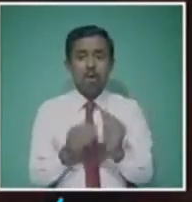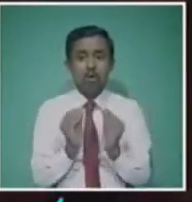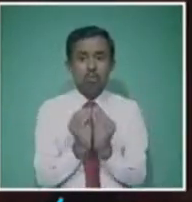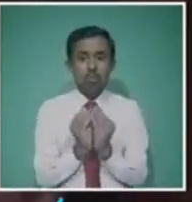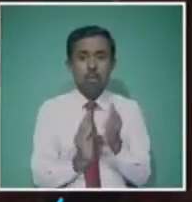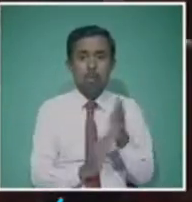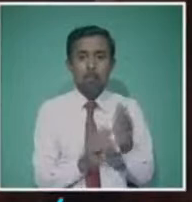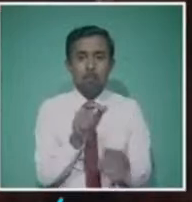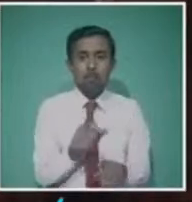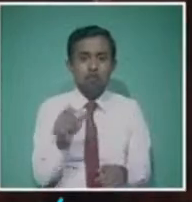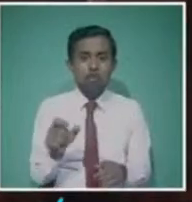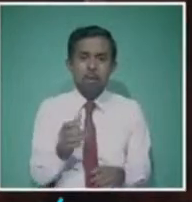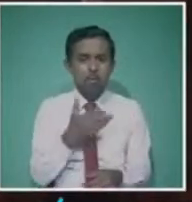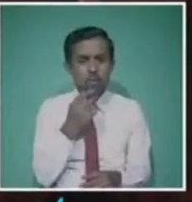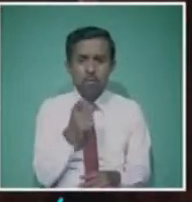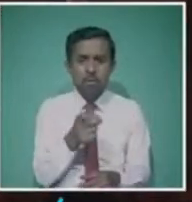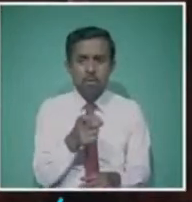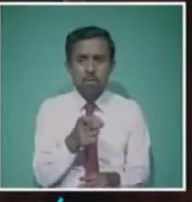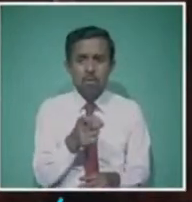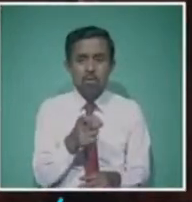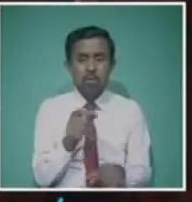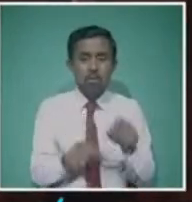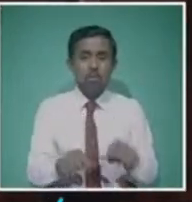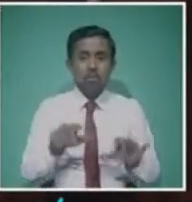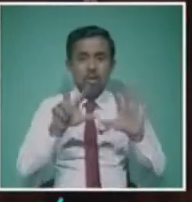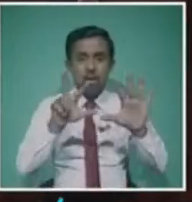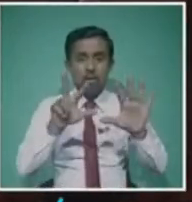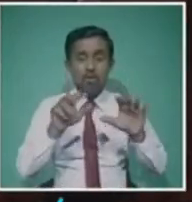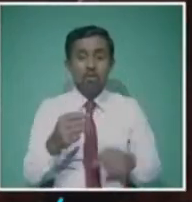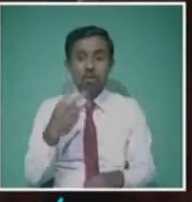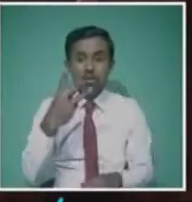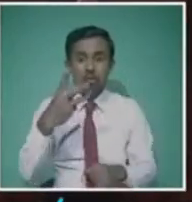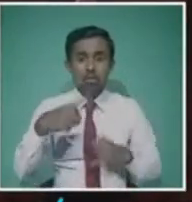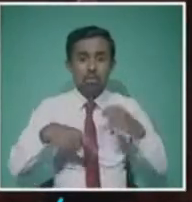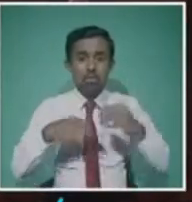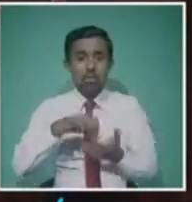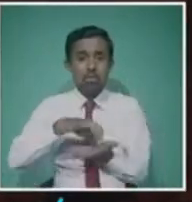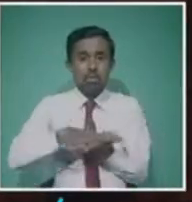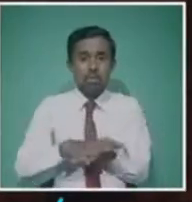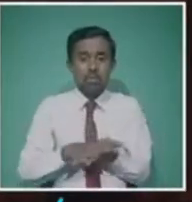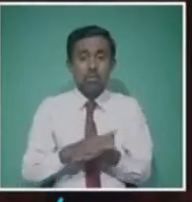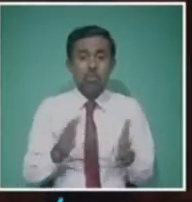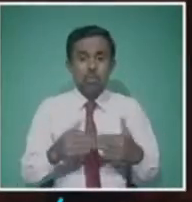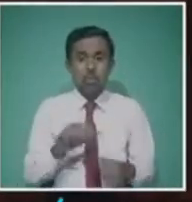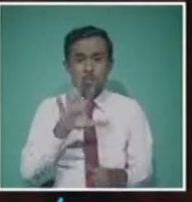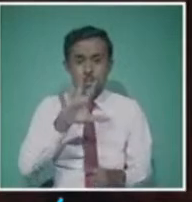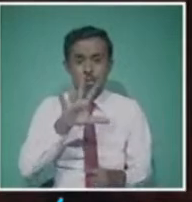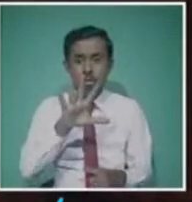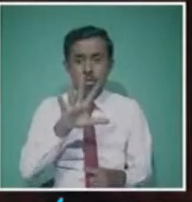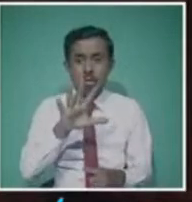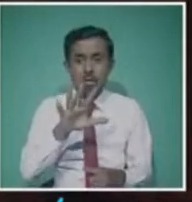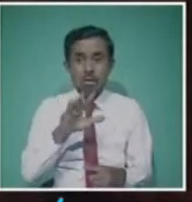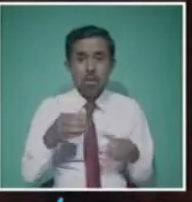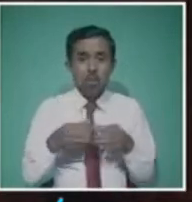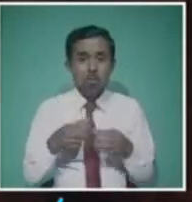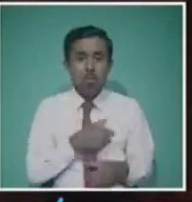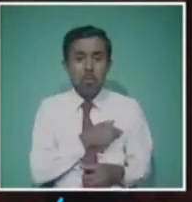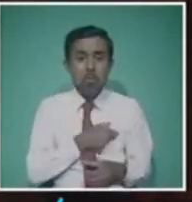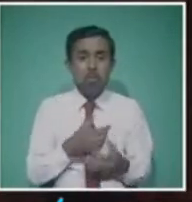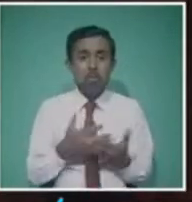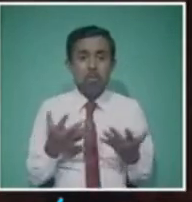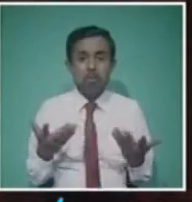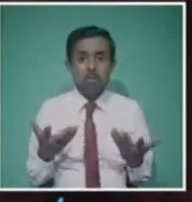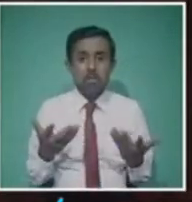පෙරමුණේ සාමාජිකයන්. එහෙම වෙන්න පුළුවන්ද? ඒ 8 දෙනාගෙන් 3 දෙනෙක් නිලබලයෙන් පත් වෙනයි. තව 5 දෙනෙක් පත් කරා. පක්ෂක නායකයන් ගණනාවක්